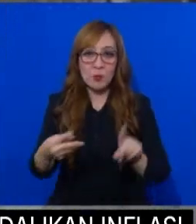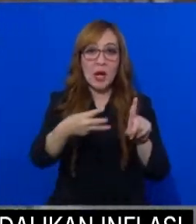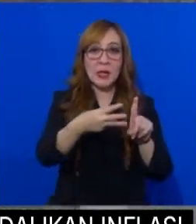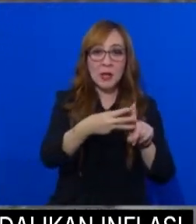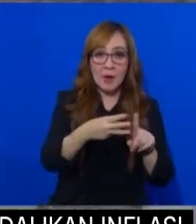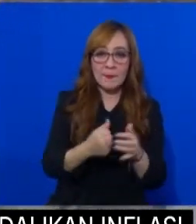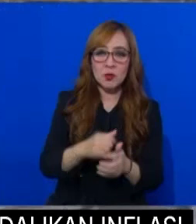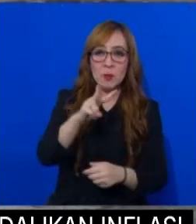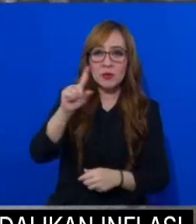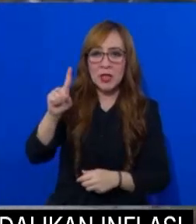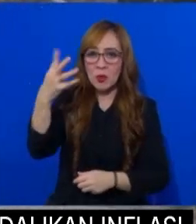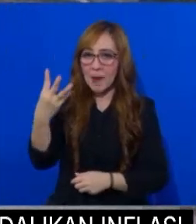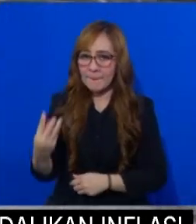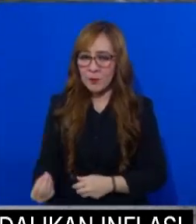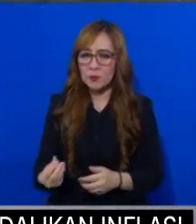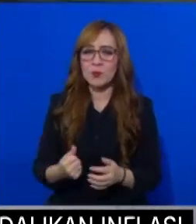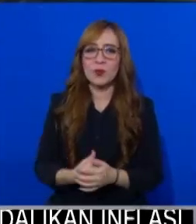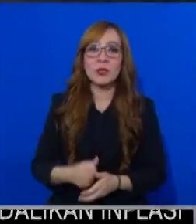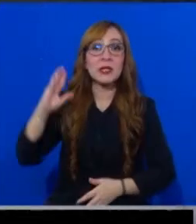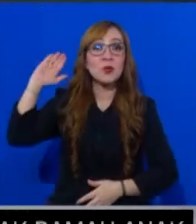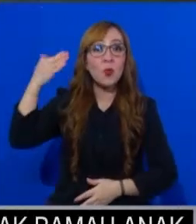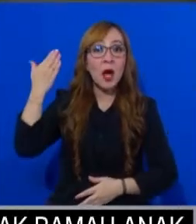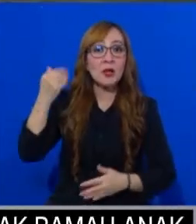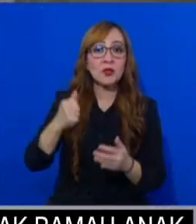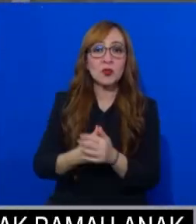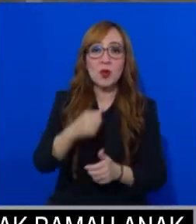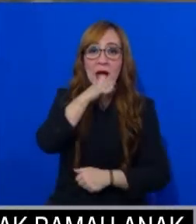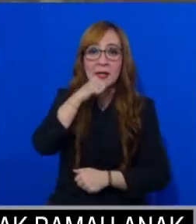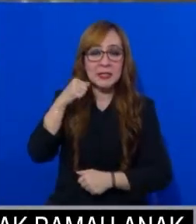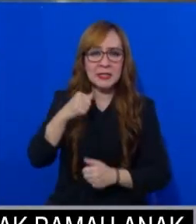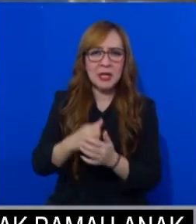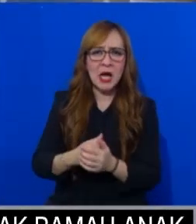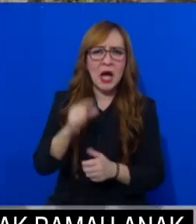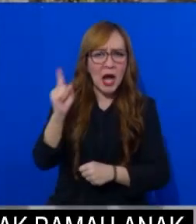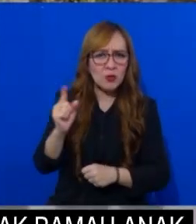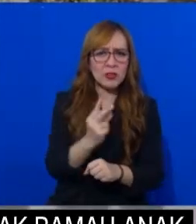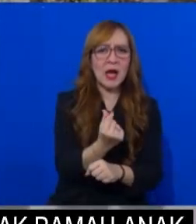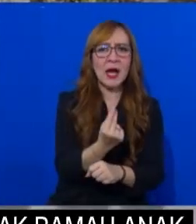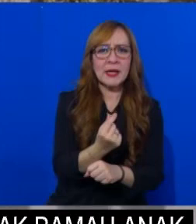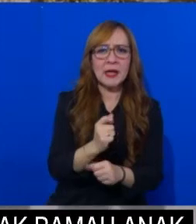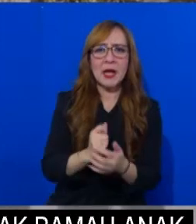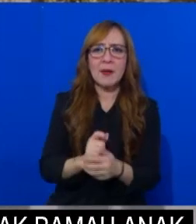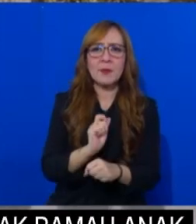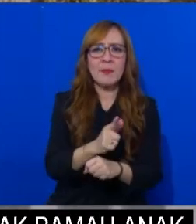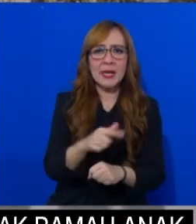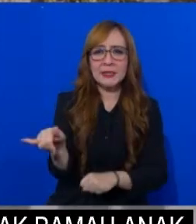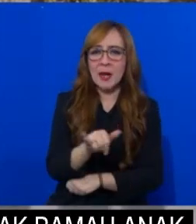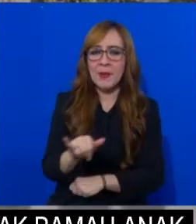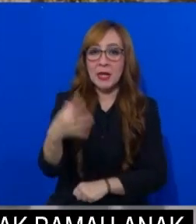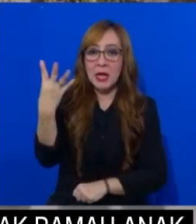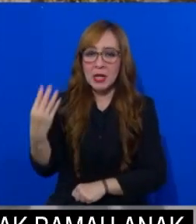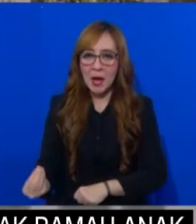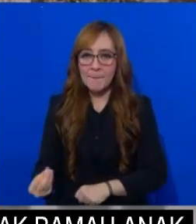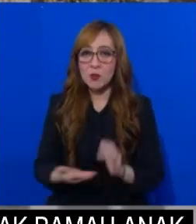21 kampung prioritas era Anies. Itu artinya harga hunian harusnya sama dengan warga Kampung Susun, Akuarium,